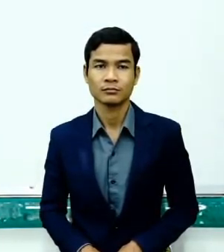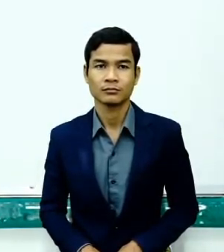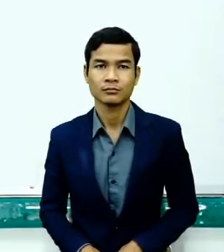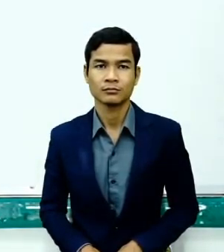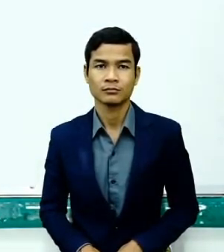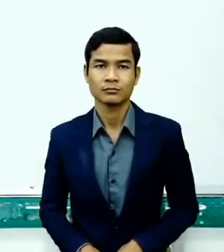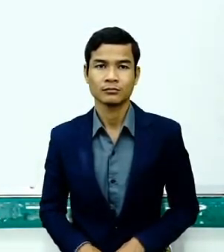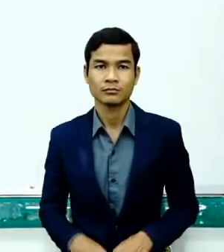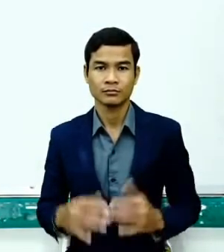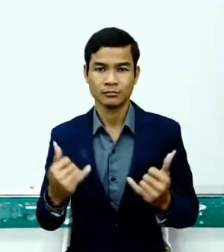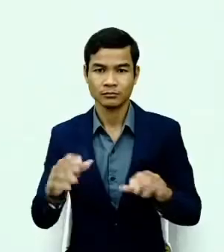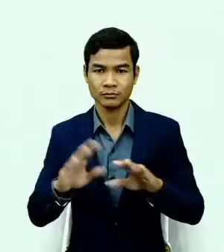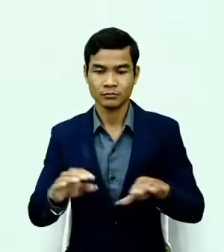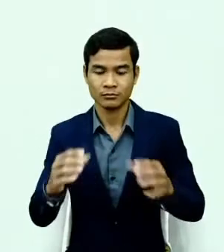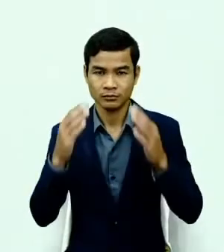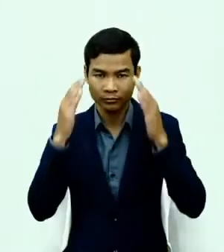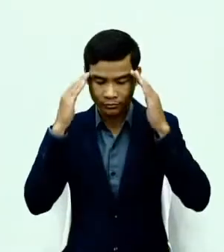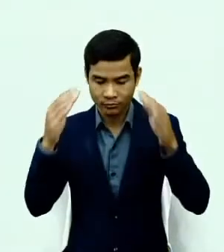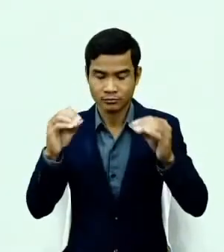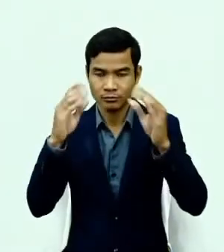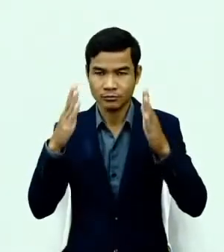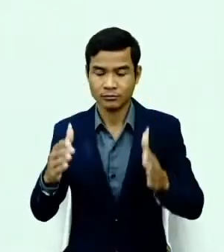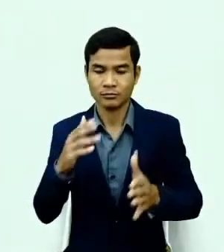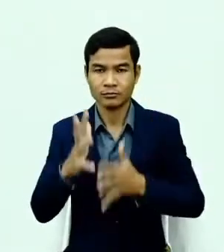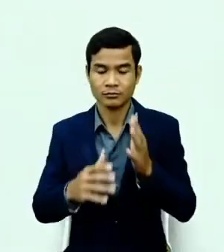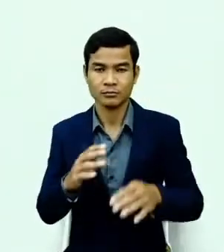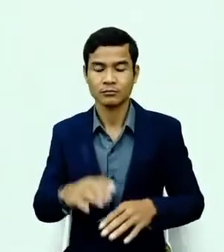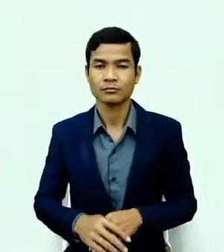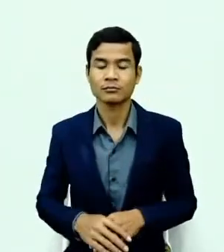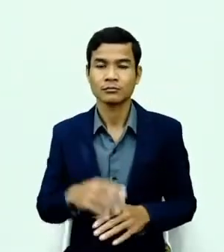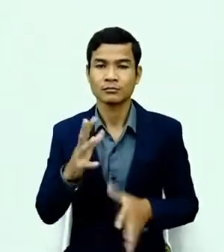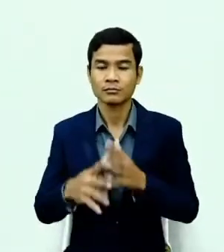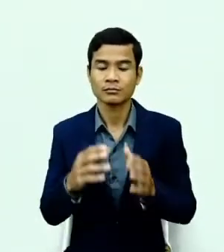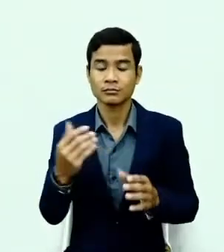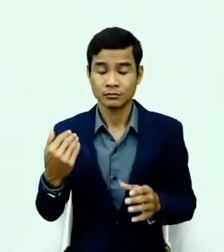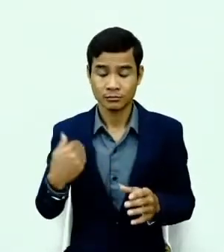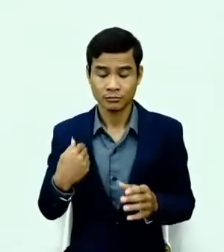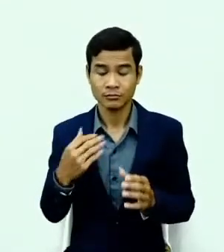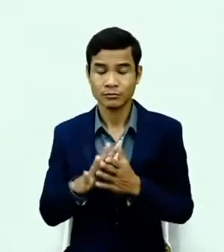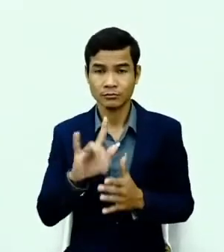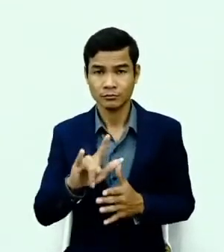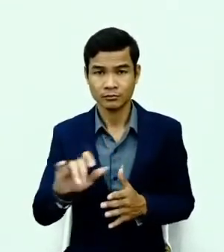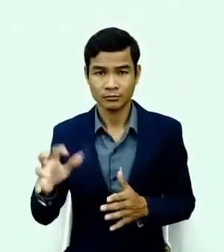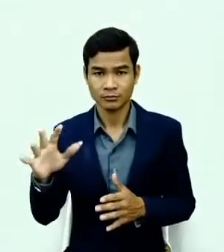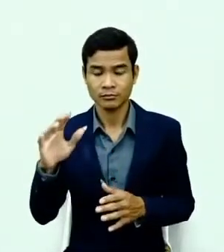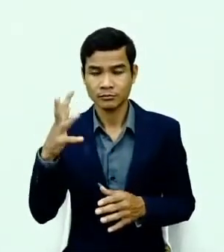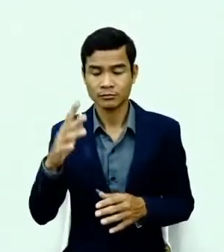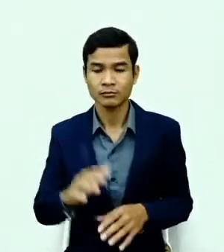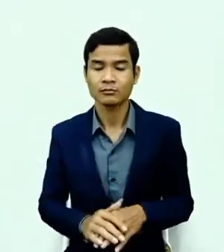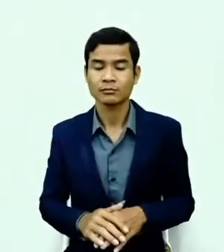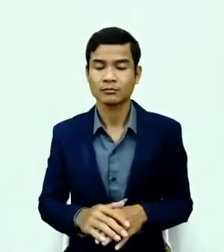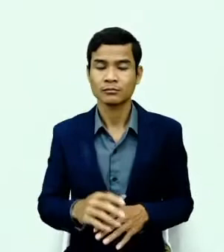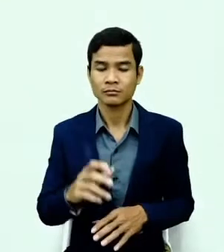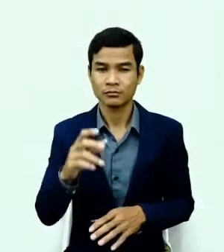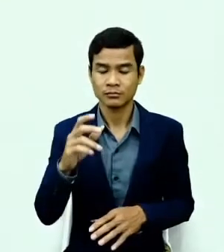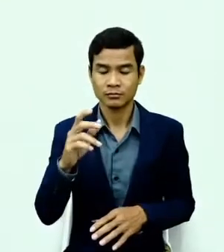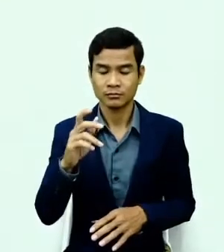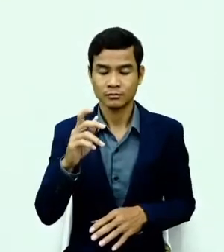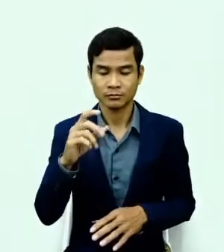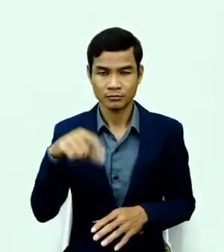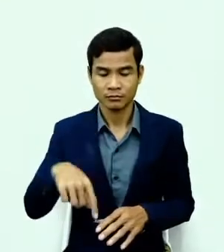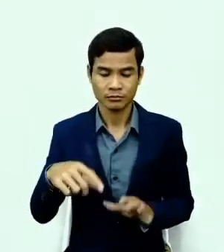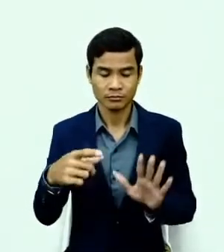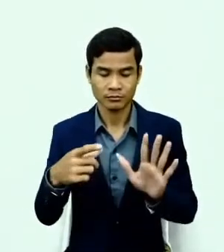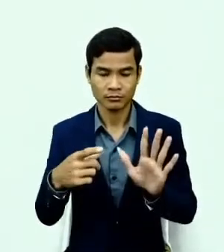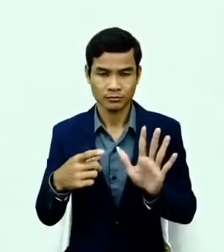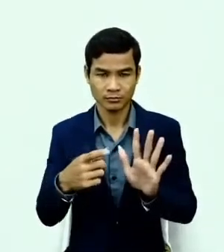ចា៎ឥឡូវកូនកូនស្ដាប់អ្នកគ្រូអានទាំងអស់គ្នាយើងអានដោយមិនបាច់ផ្សំប្រកបកើគឺ